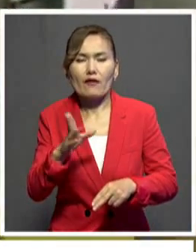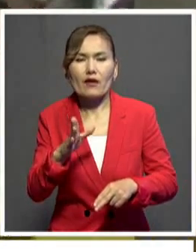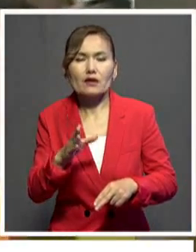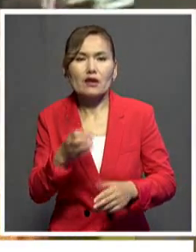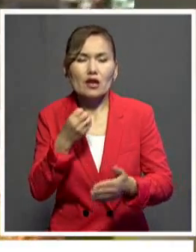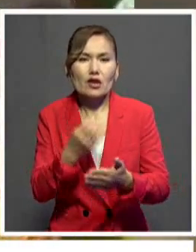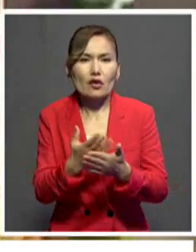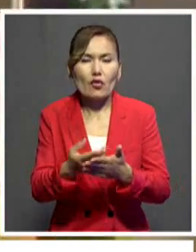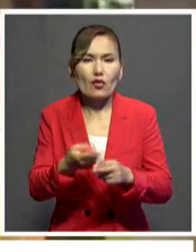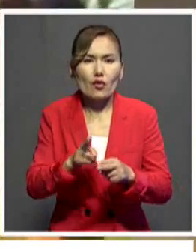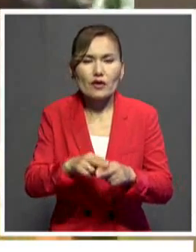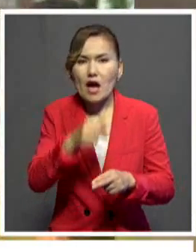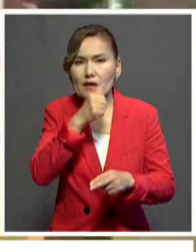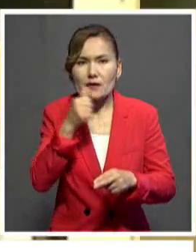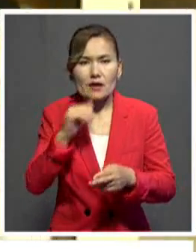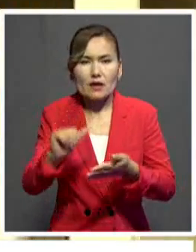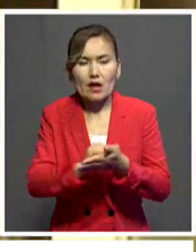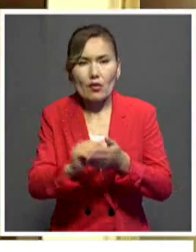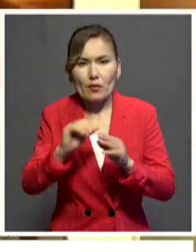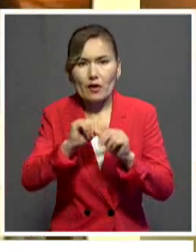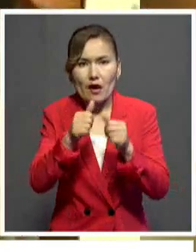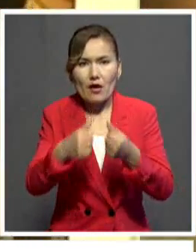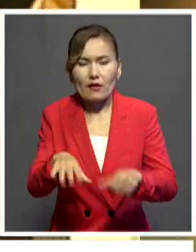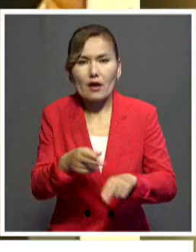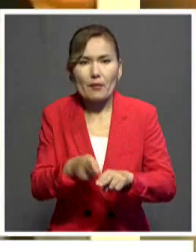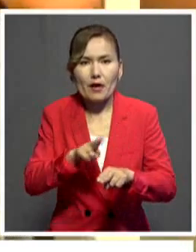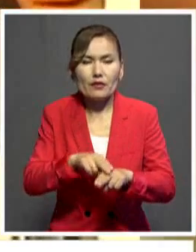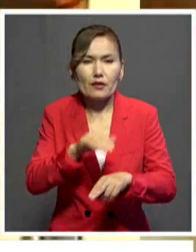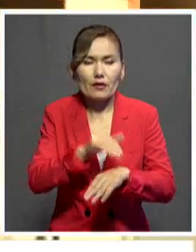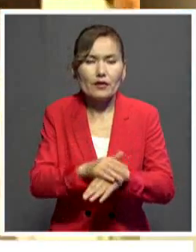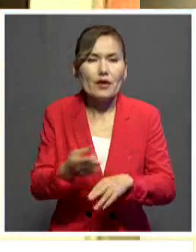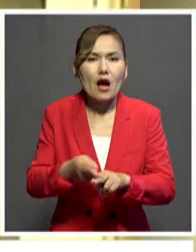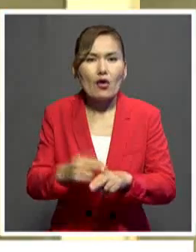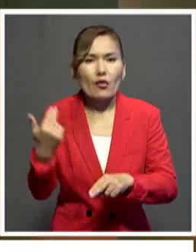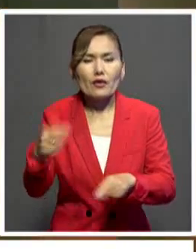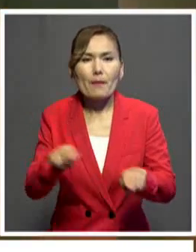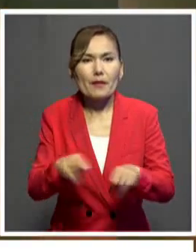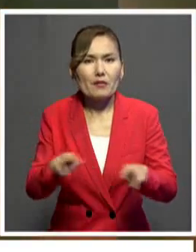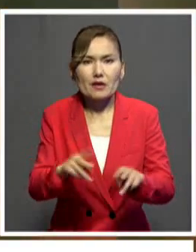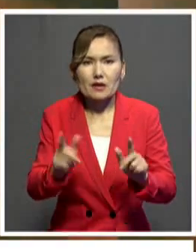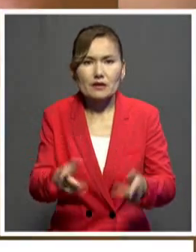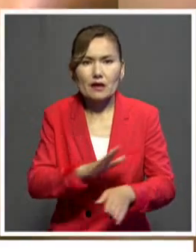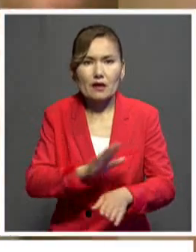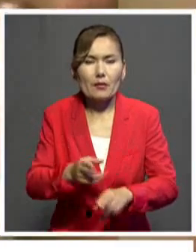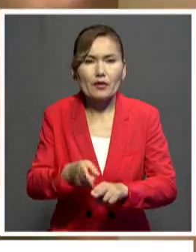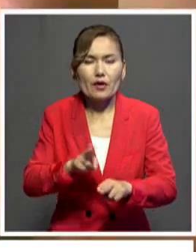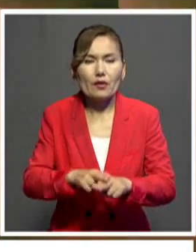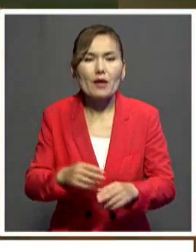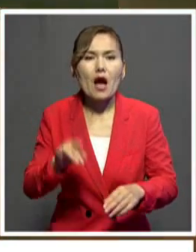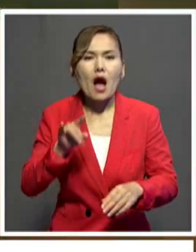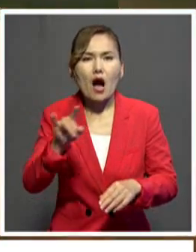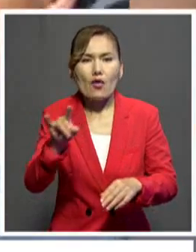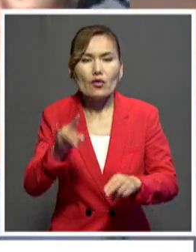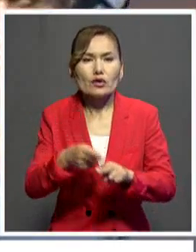отыр. Бірақ Шариф мұны мойындамастан өзіне қарсы іс әдейі ұйымдастырылды деп мәлімдеді. Бұрынғы үкімет басшысын әуежайды